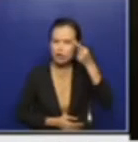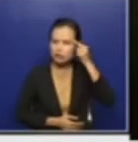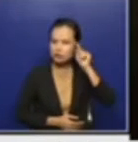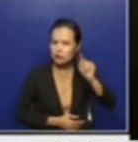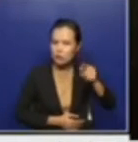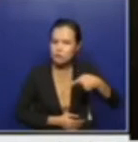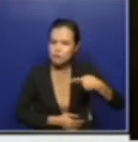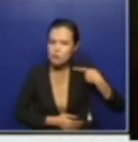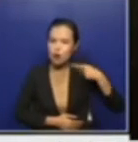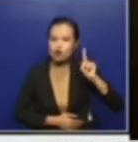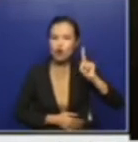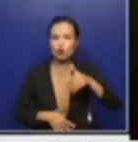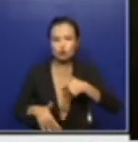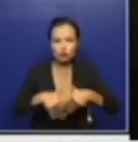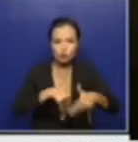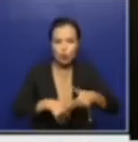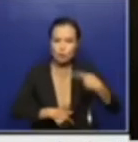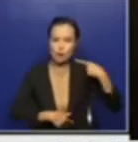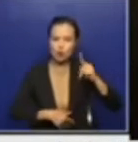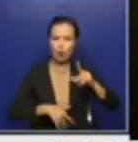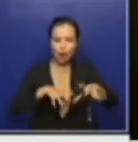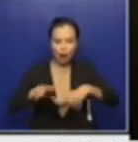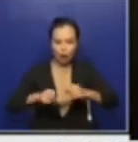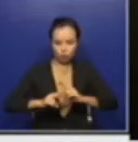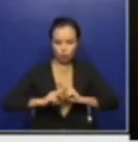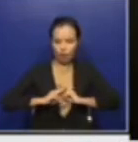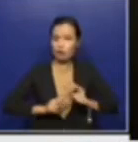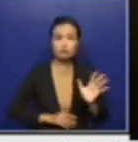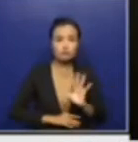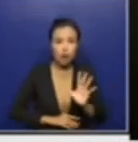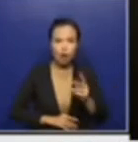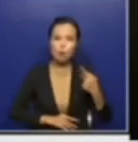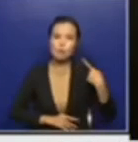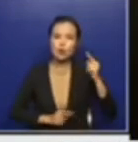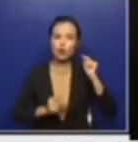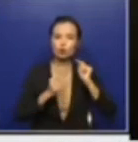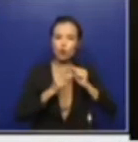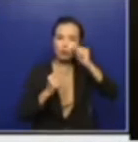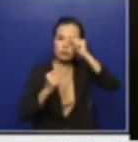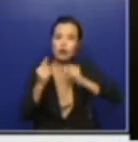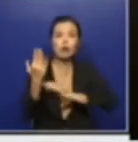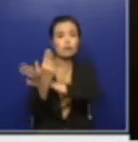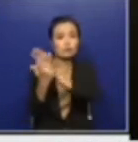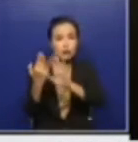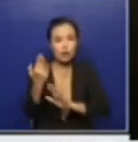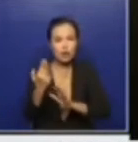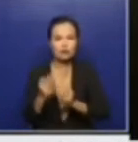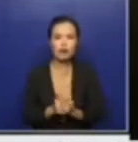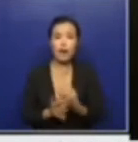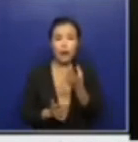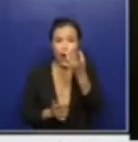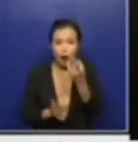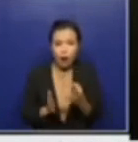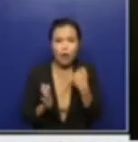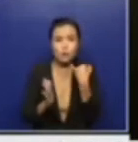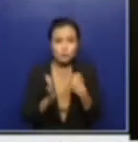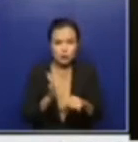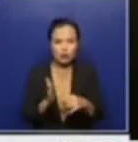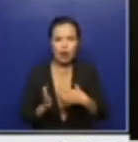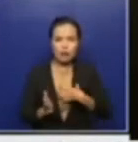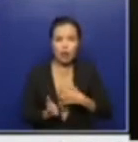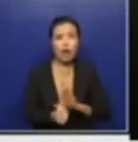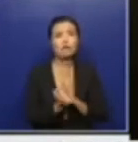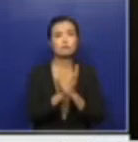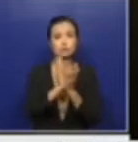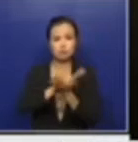วมมากกว่าประโยชน์ส่วนตนคิดถึงประโยชน์ของประเทศชาติอะไรที่ไม่ถูกต้องเขาก็อยากเปลี่ยนแปล